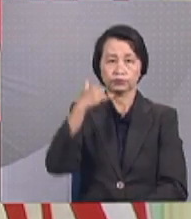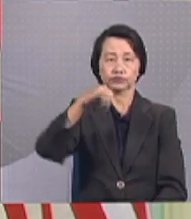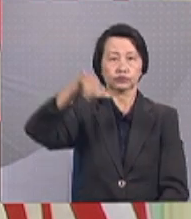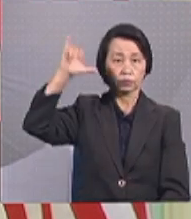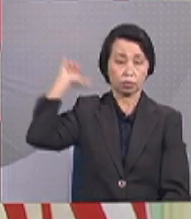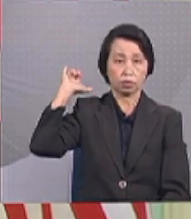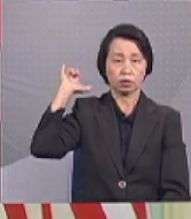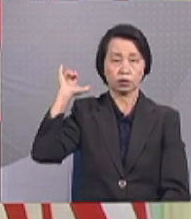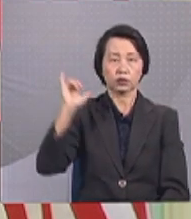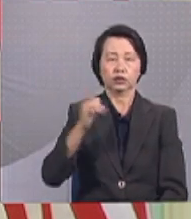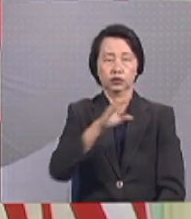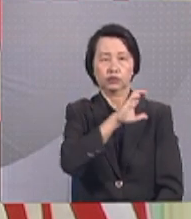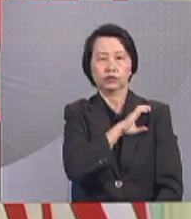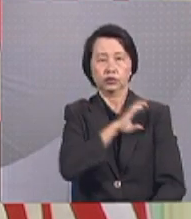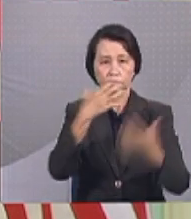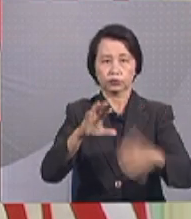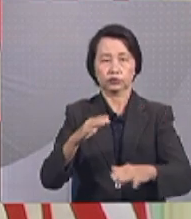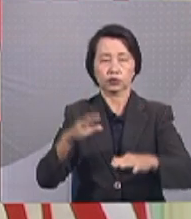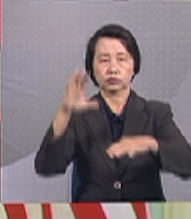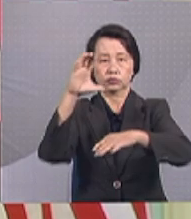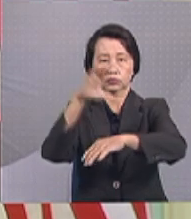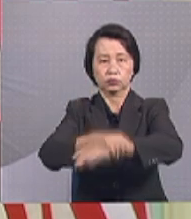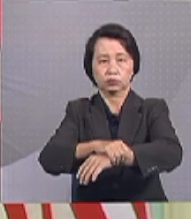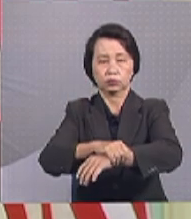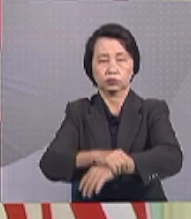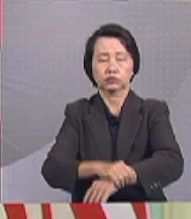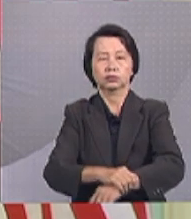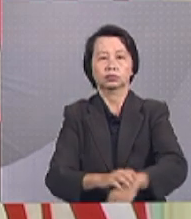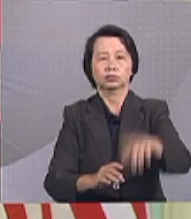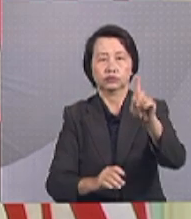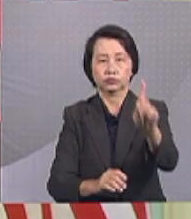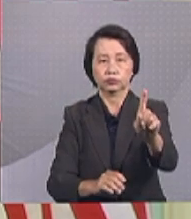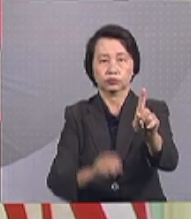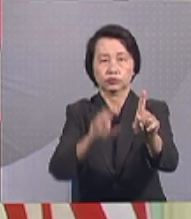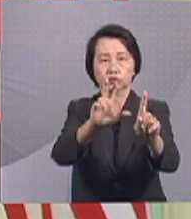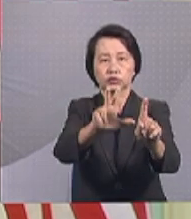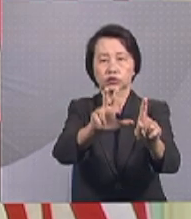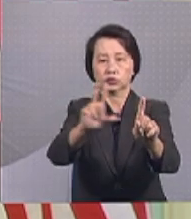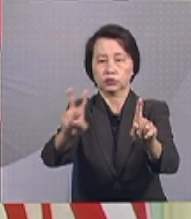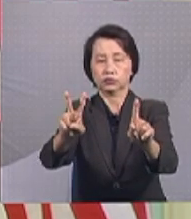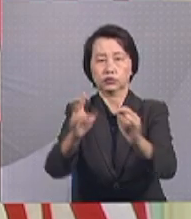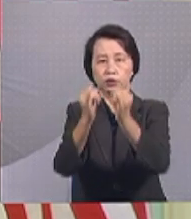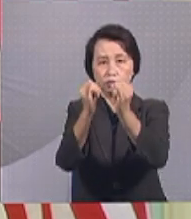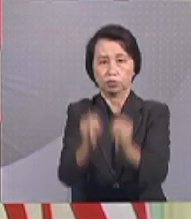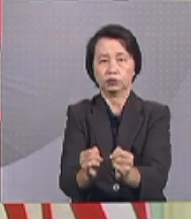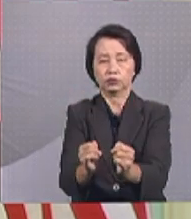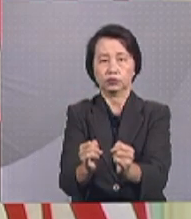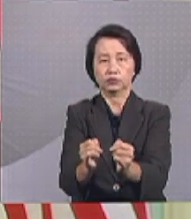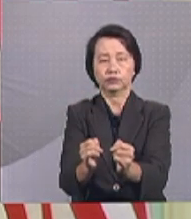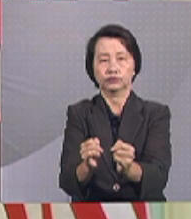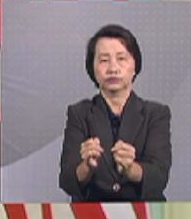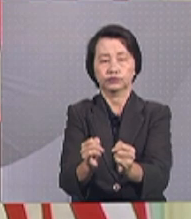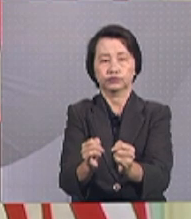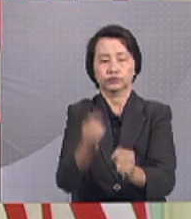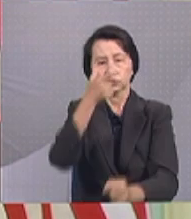Semalam, PDRM telah menahan seramai 132 individu